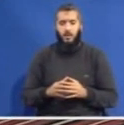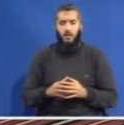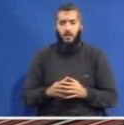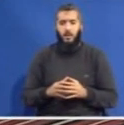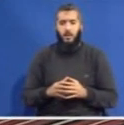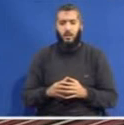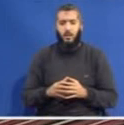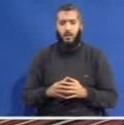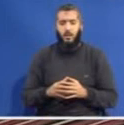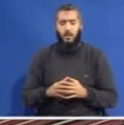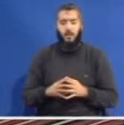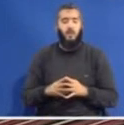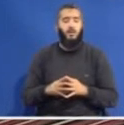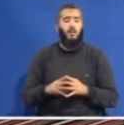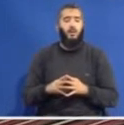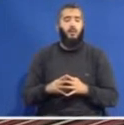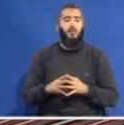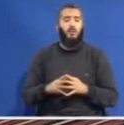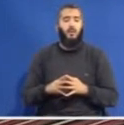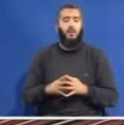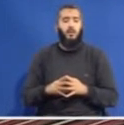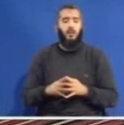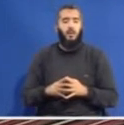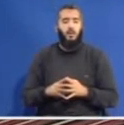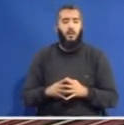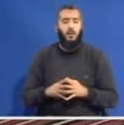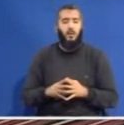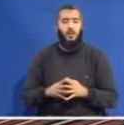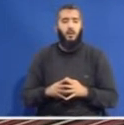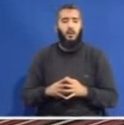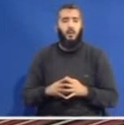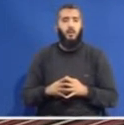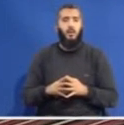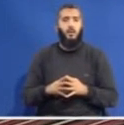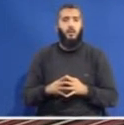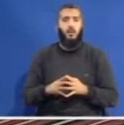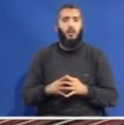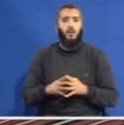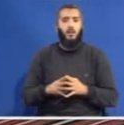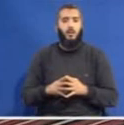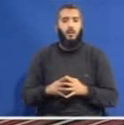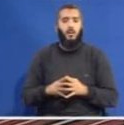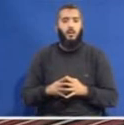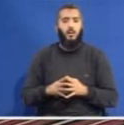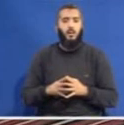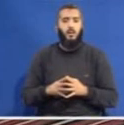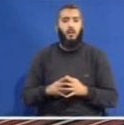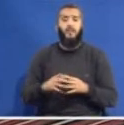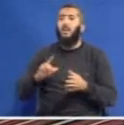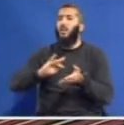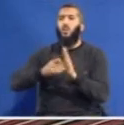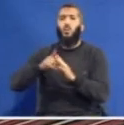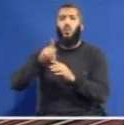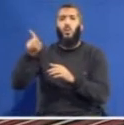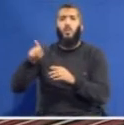أولاده؟ أما جال هذا الورث الكل دوكا راهم دوكا راضيين بالبيع، كاين واحد من